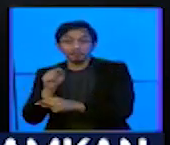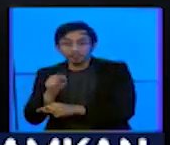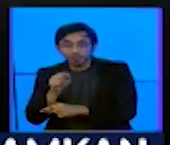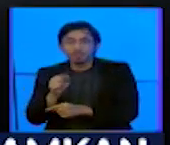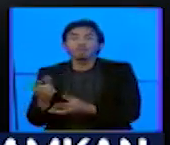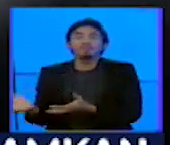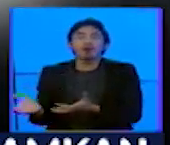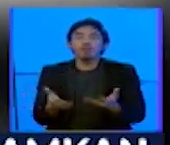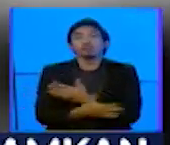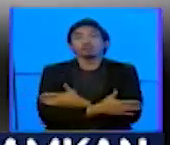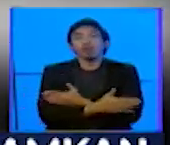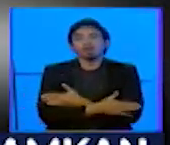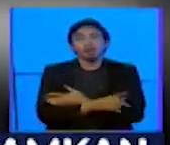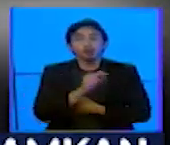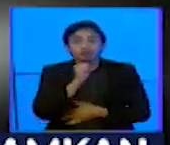APD lengkap.